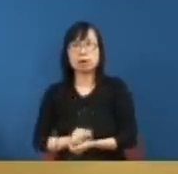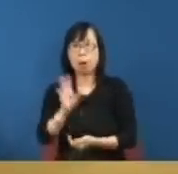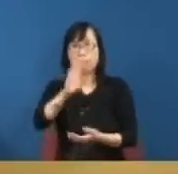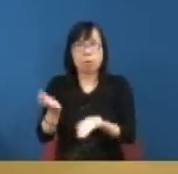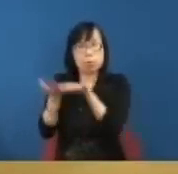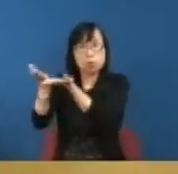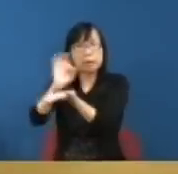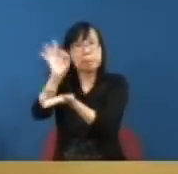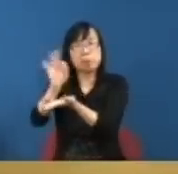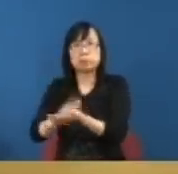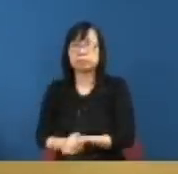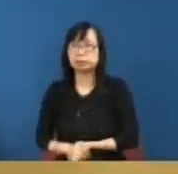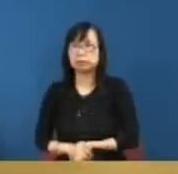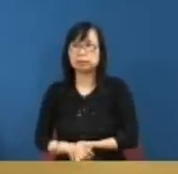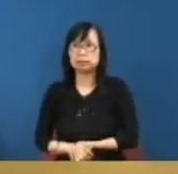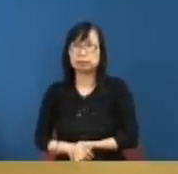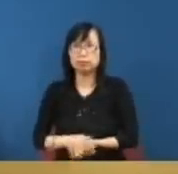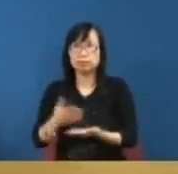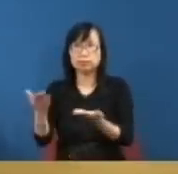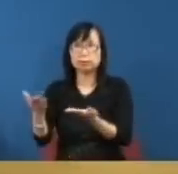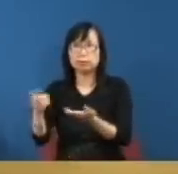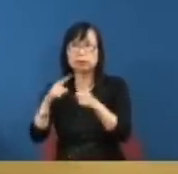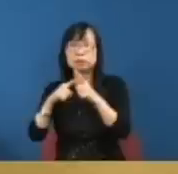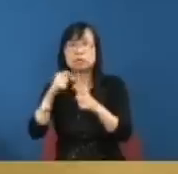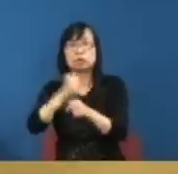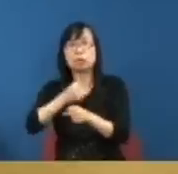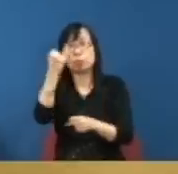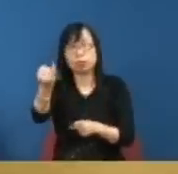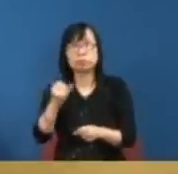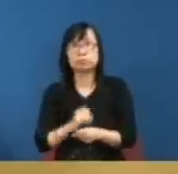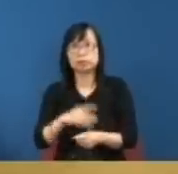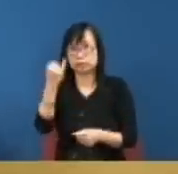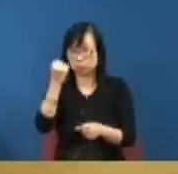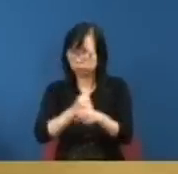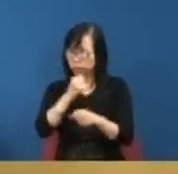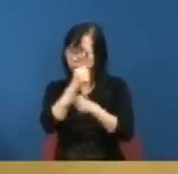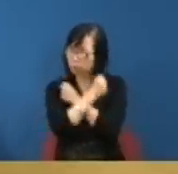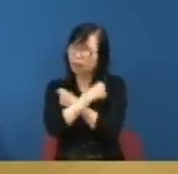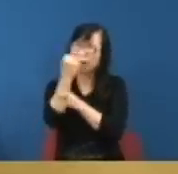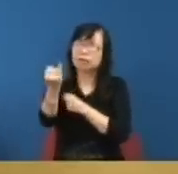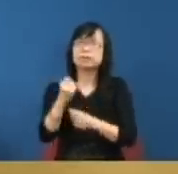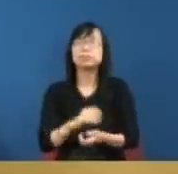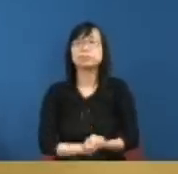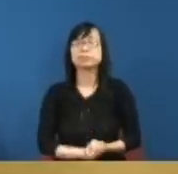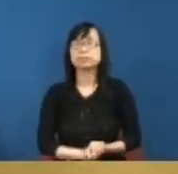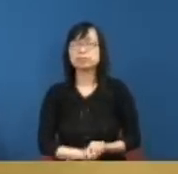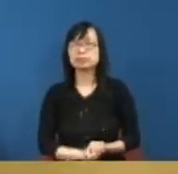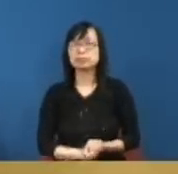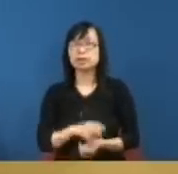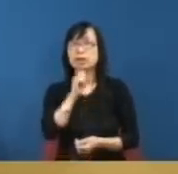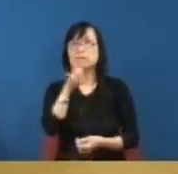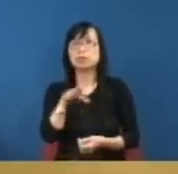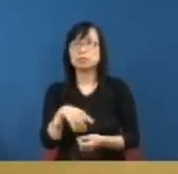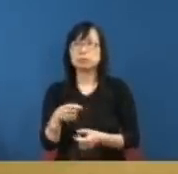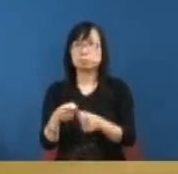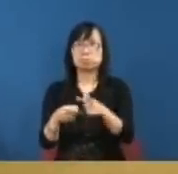獻的，這班人如果一旦有一個做人的權利，一定是做壞人，一定是做一個爛人，這個根本完全都 不通的，不講情理